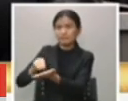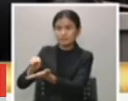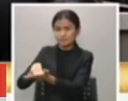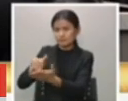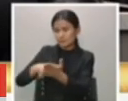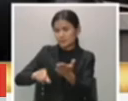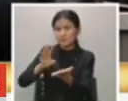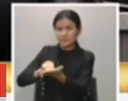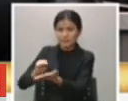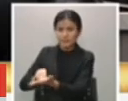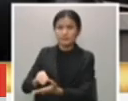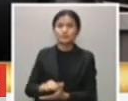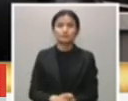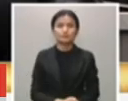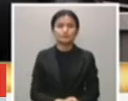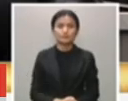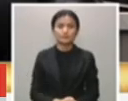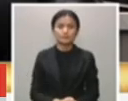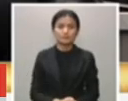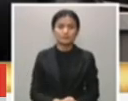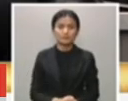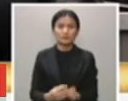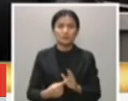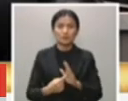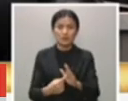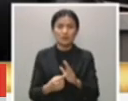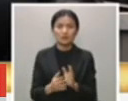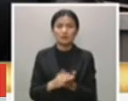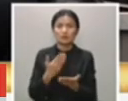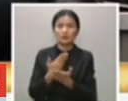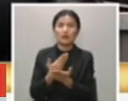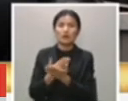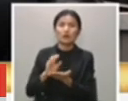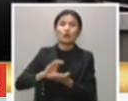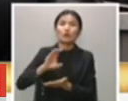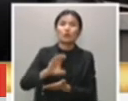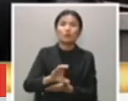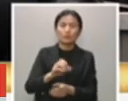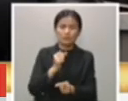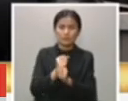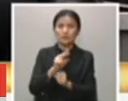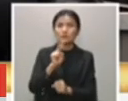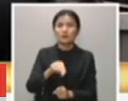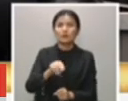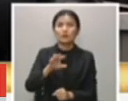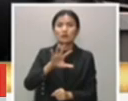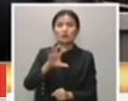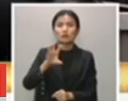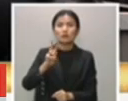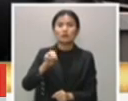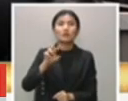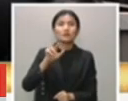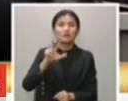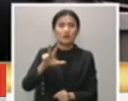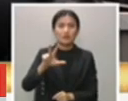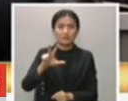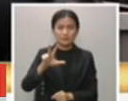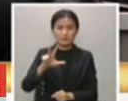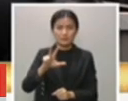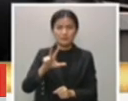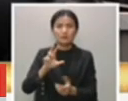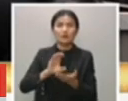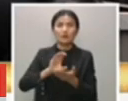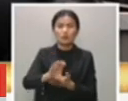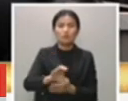าษียกตัวอย่างงบประมาณที่เพิ่งผ่านสภาปี2563งบประมาณ 3.2 ล้านล้านบา